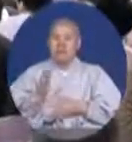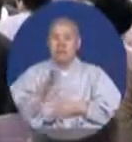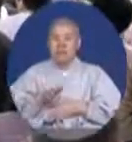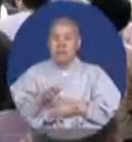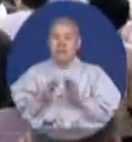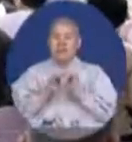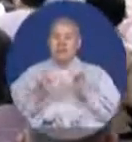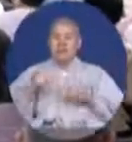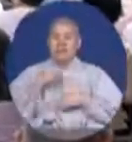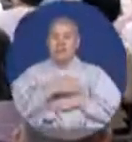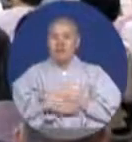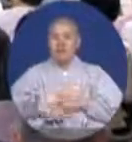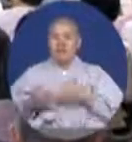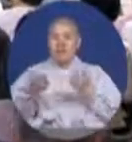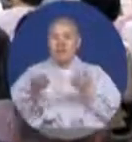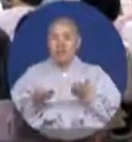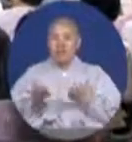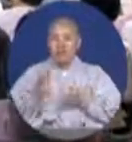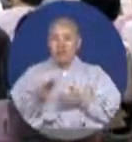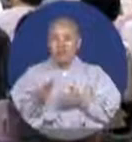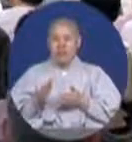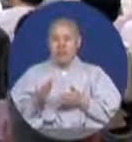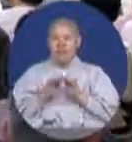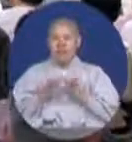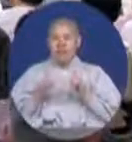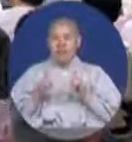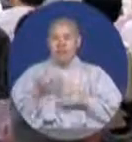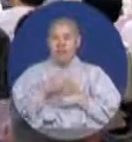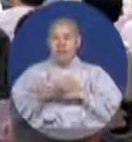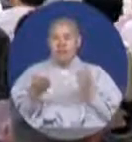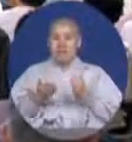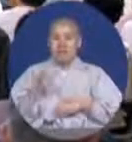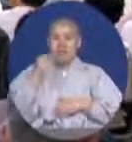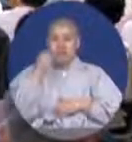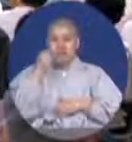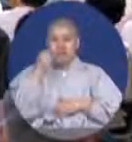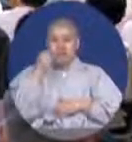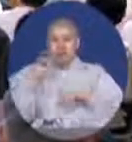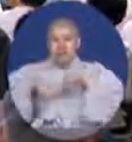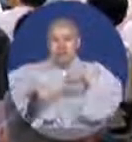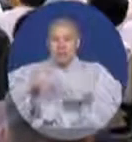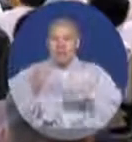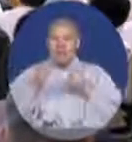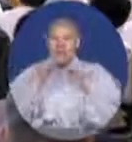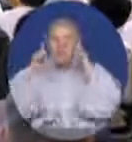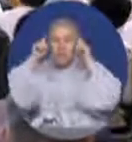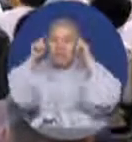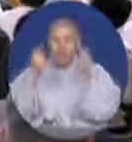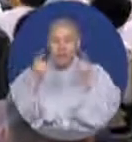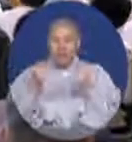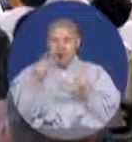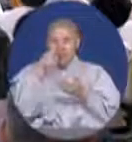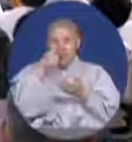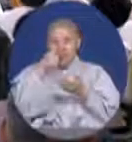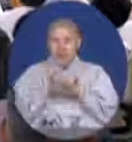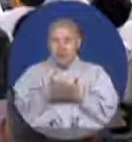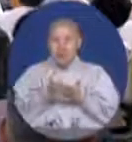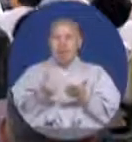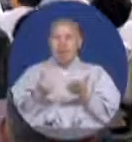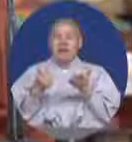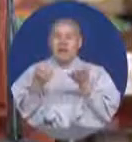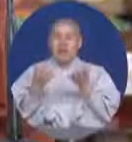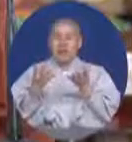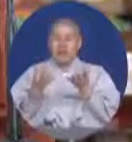받아가지고 저 사람 몸 못 받은 사람 뭐 축생들이나 지옥과 똑같이 죄만 짓고